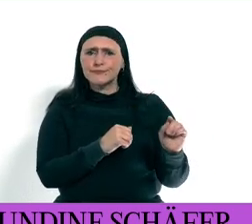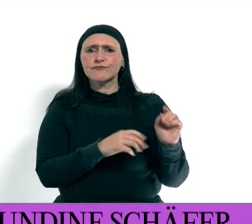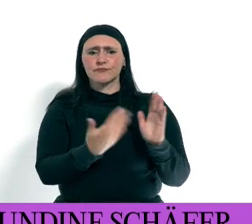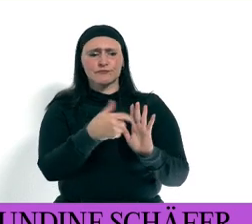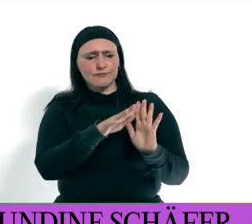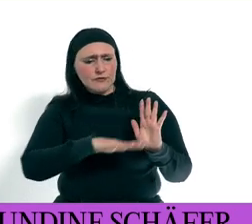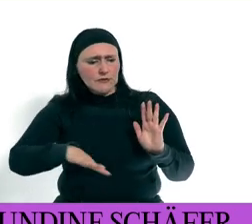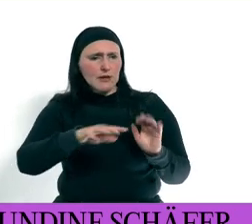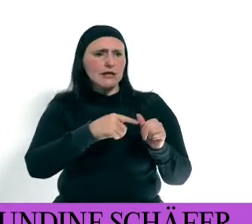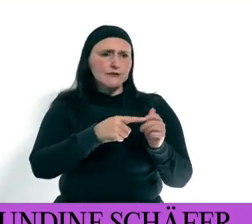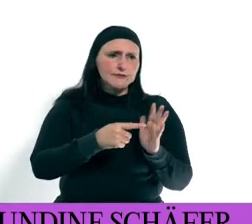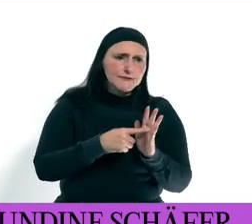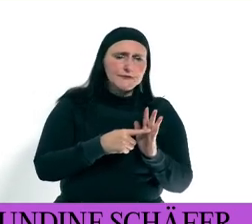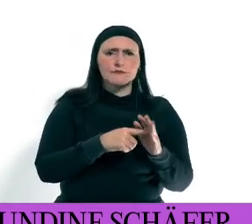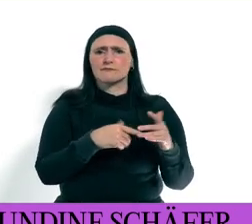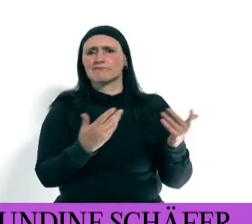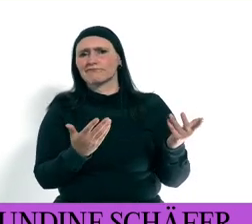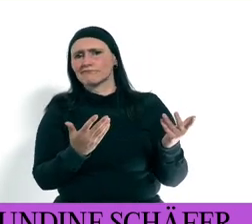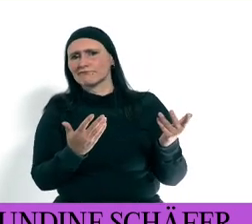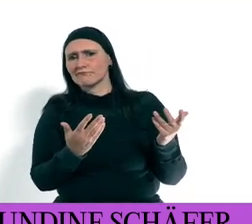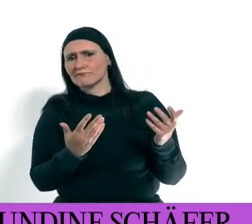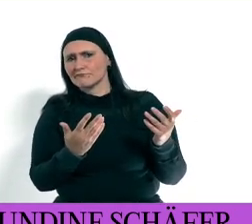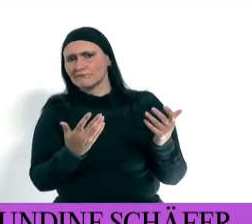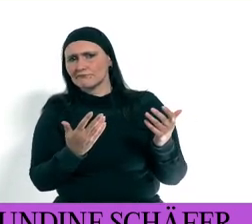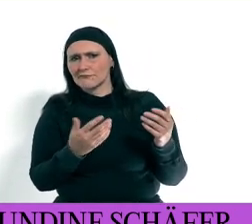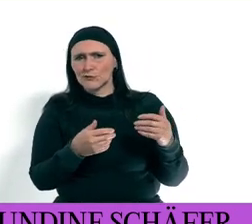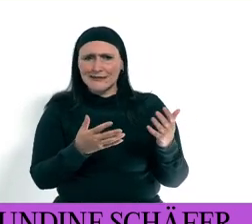aufgestellt, um im Bereich der Kunst etwas zu machen.